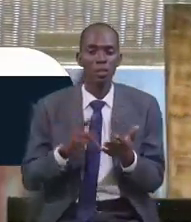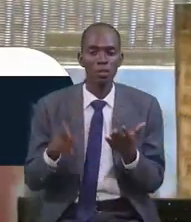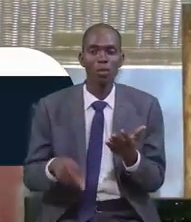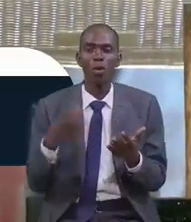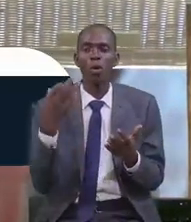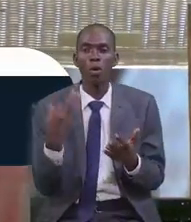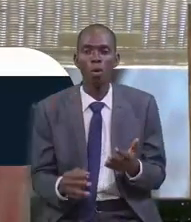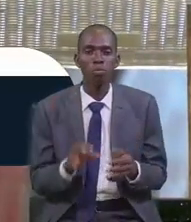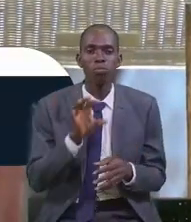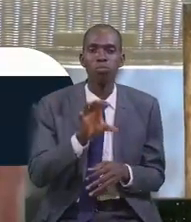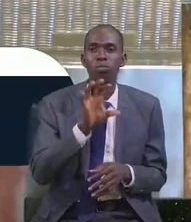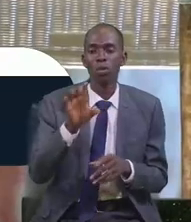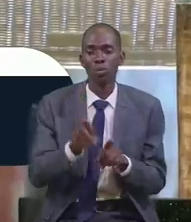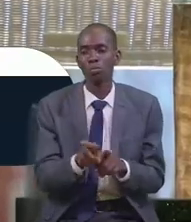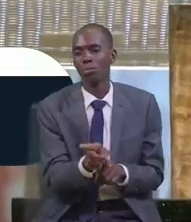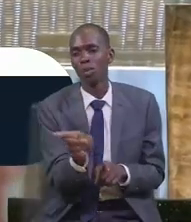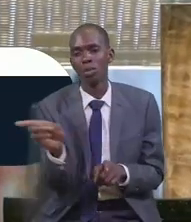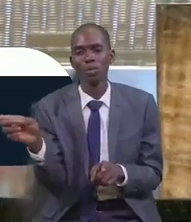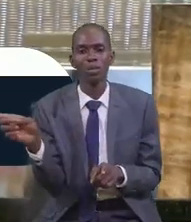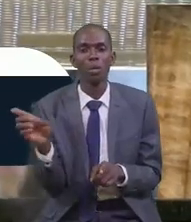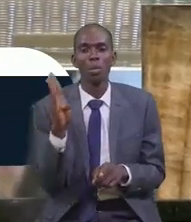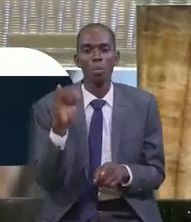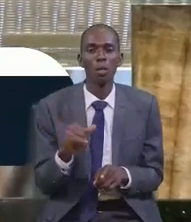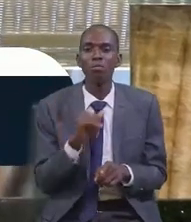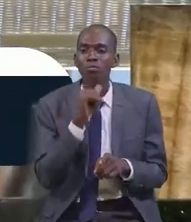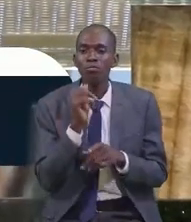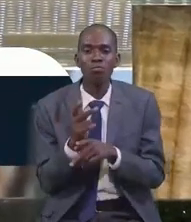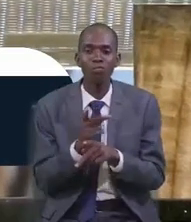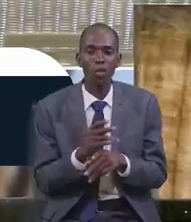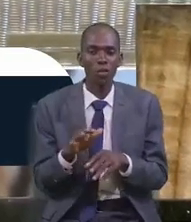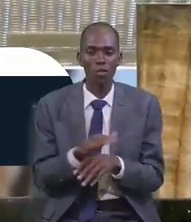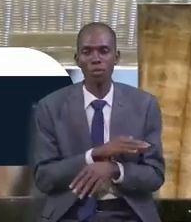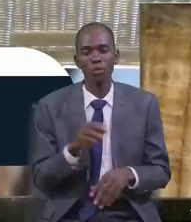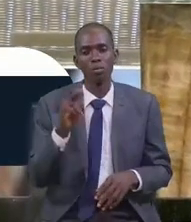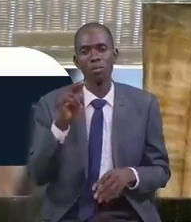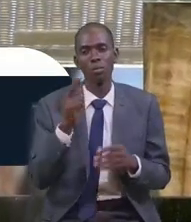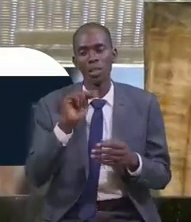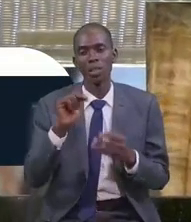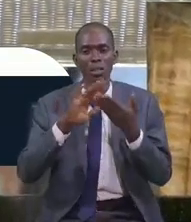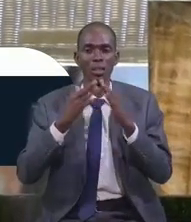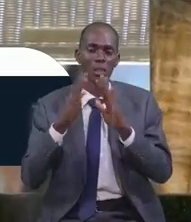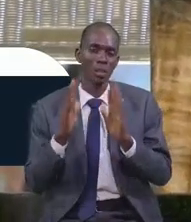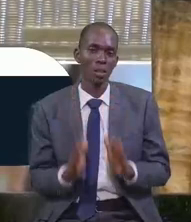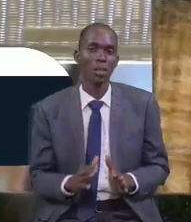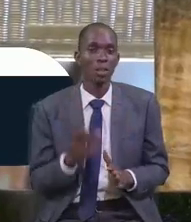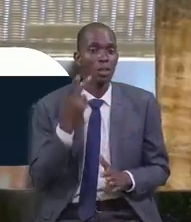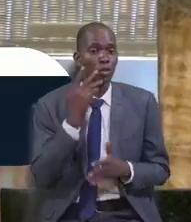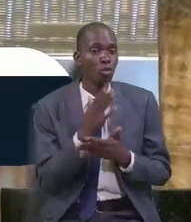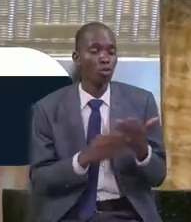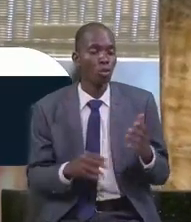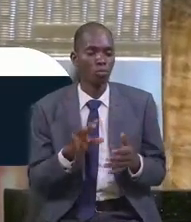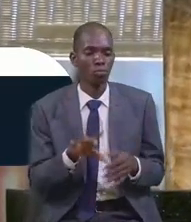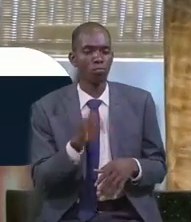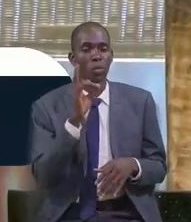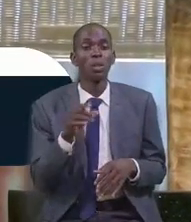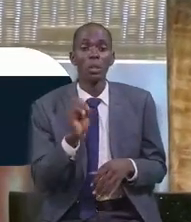Nazaréens nonchalants. La conséquence d'égarement, il y a des Nazaréens, on découvre que quoi qu'ils soient appelés